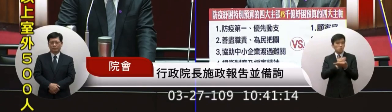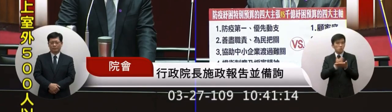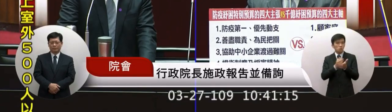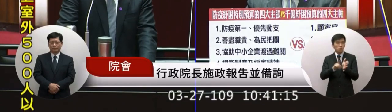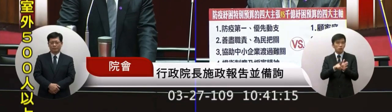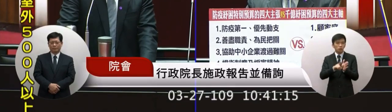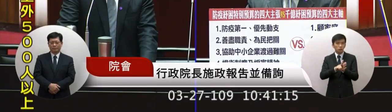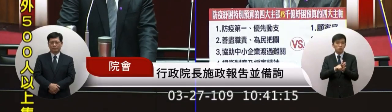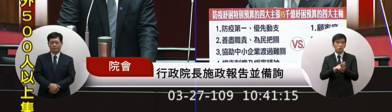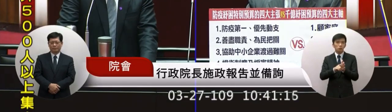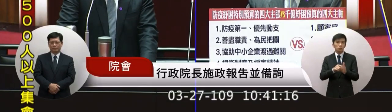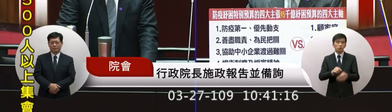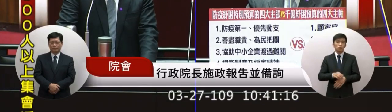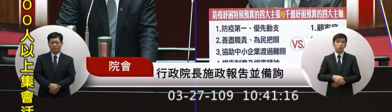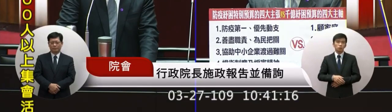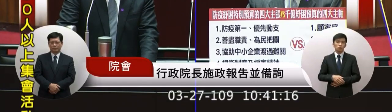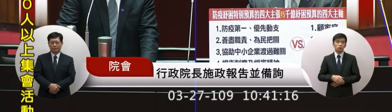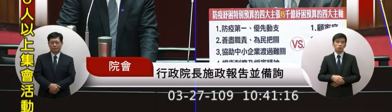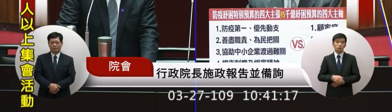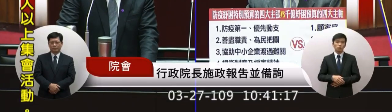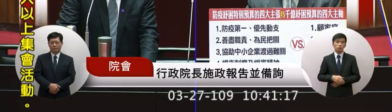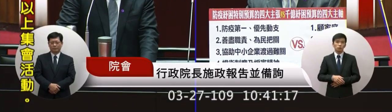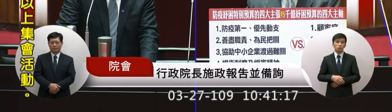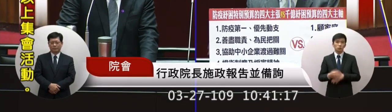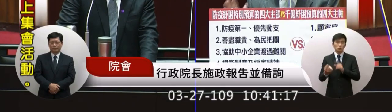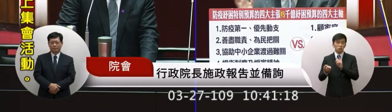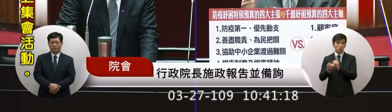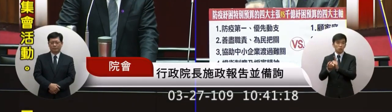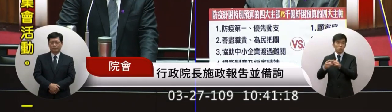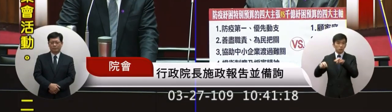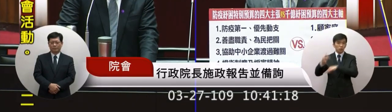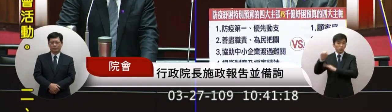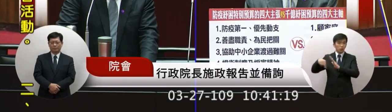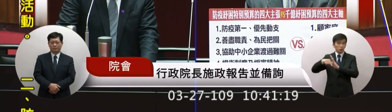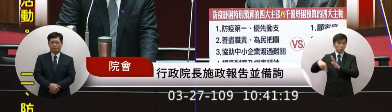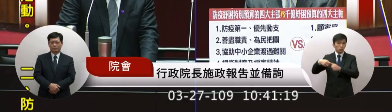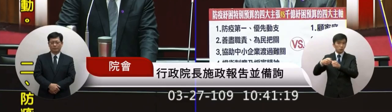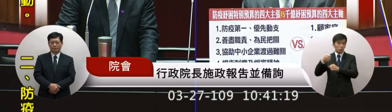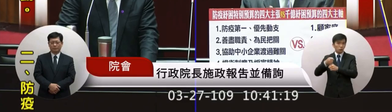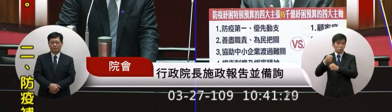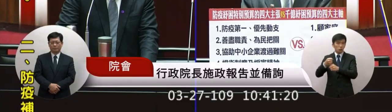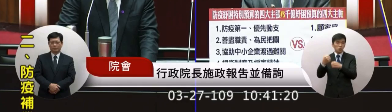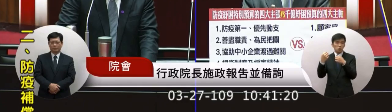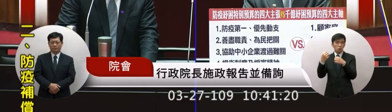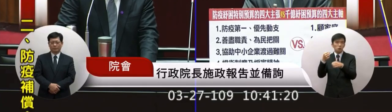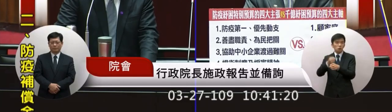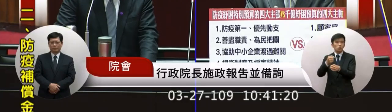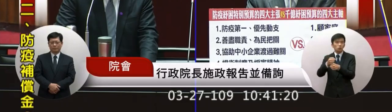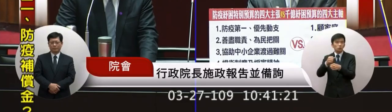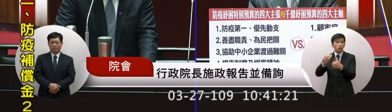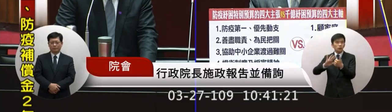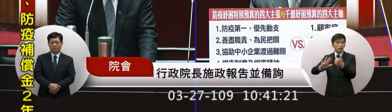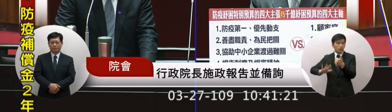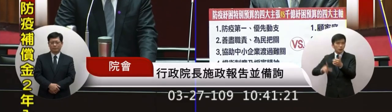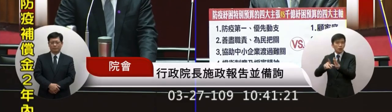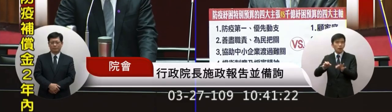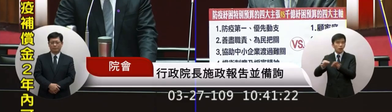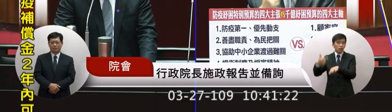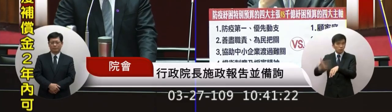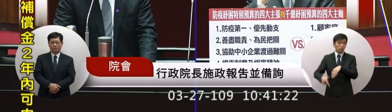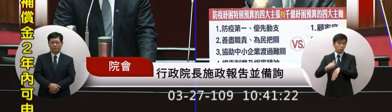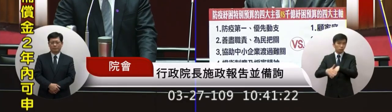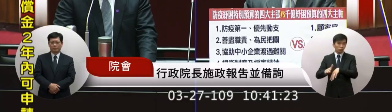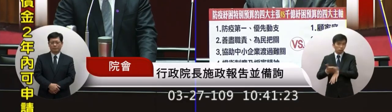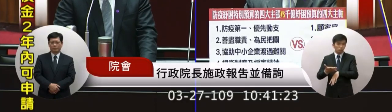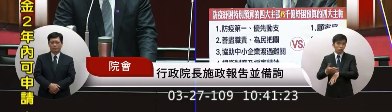阵，是不是咱对行政院要做的工作会造成耽误？院长，